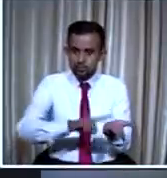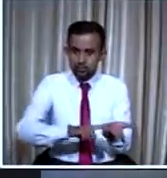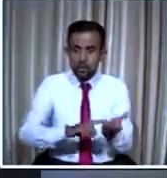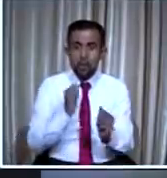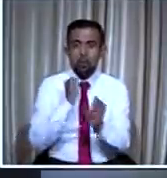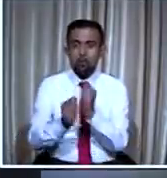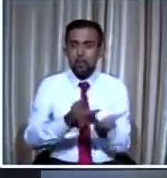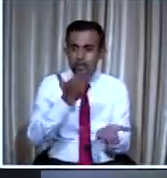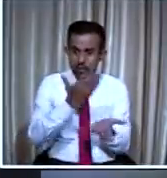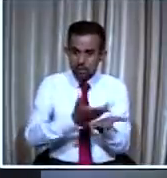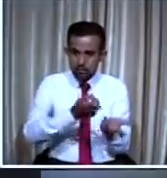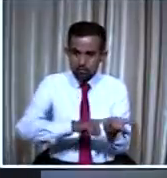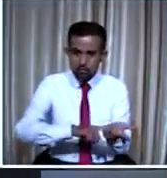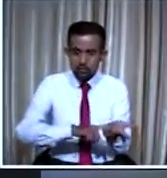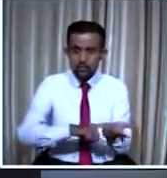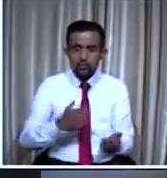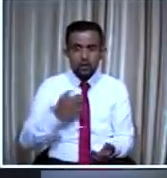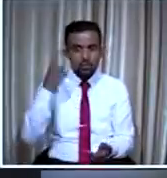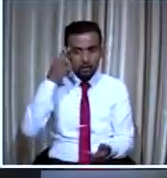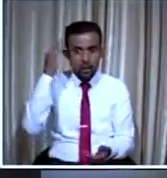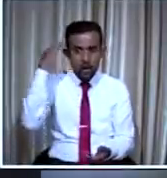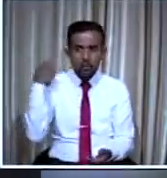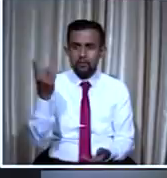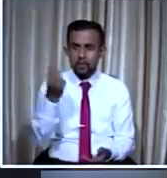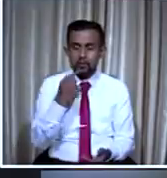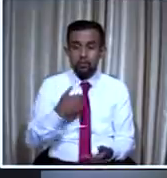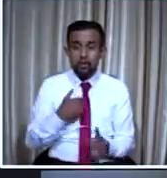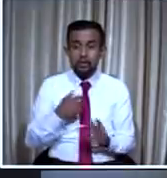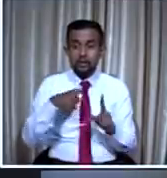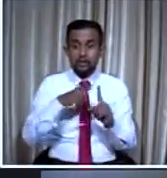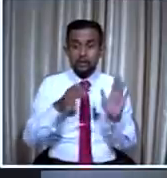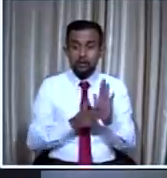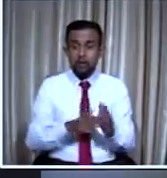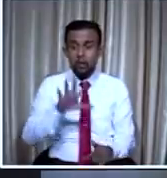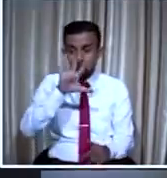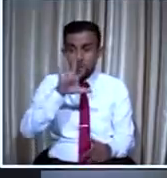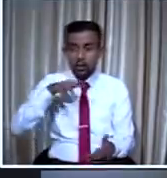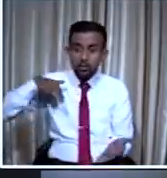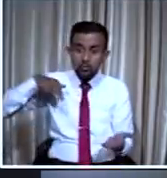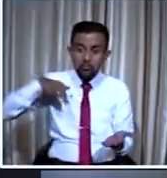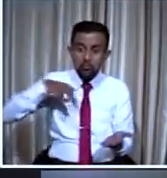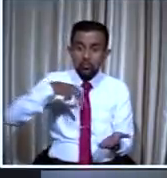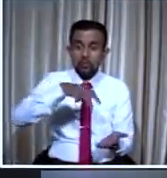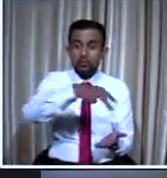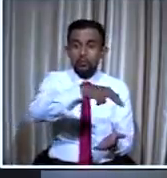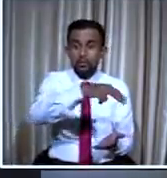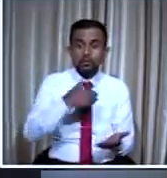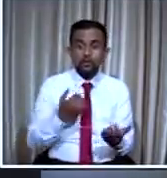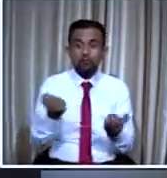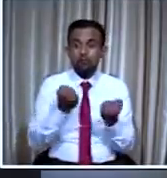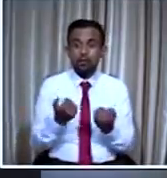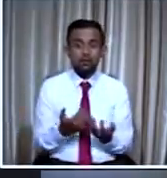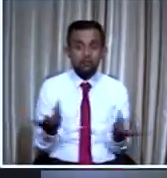ටික වැහුවා. මං දන්න අම්ම කෙනෙක් මට කතා කළකෝ මං අද කිලෝමීටර් 5ක් පයින් ගියා. මට වාහනයක්